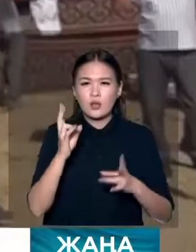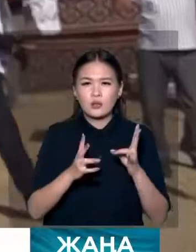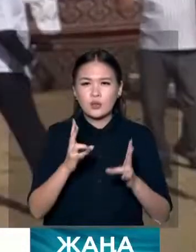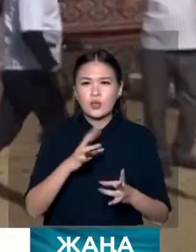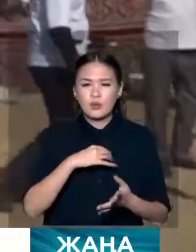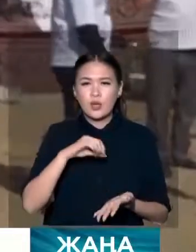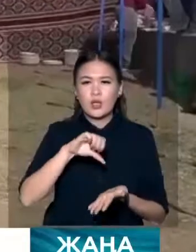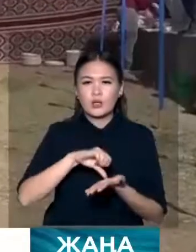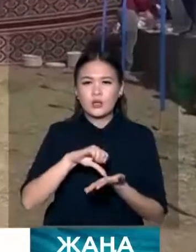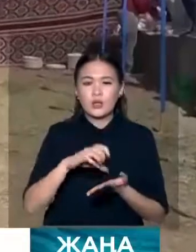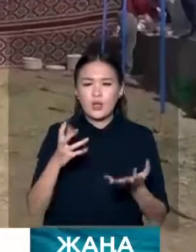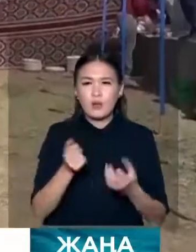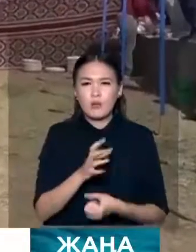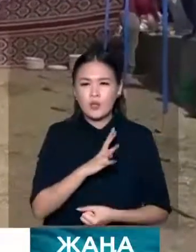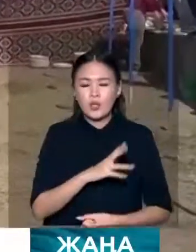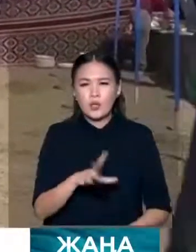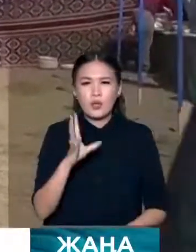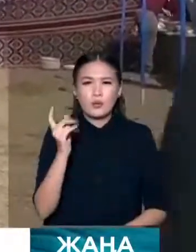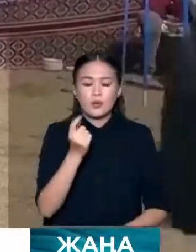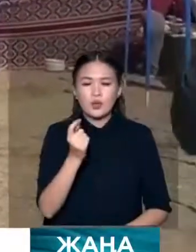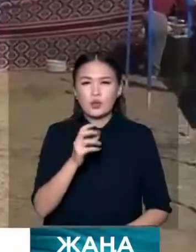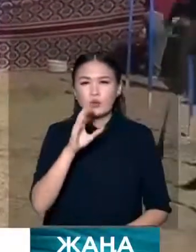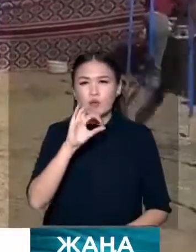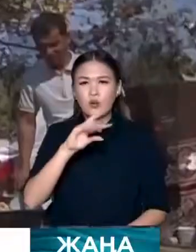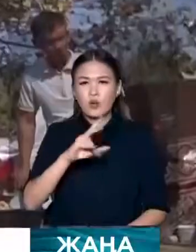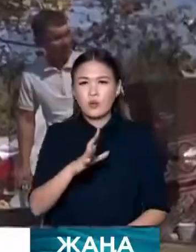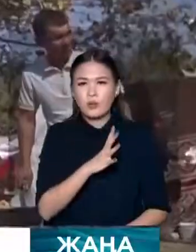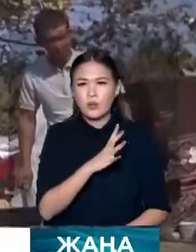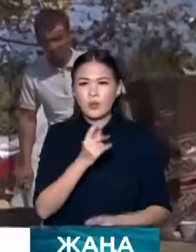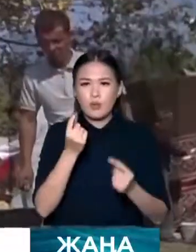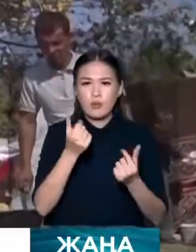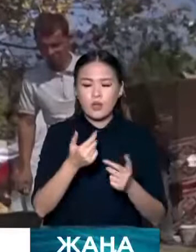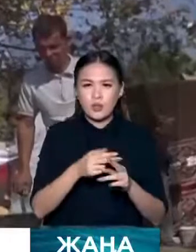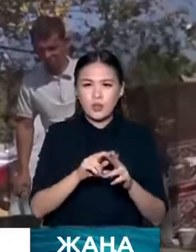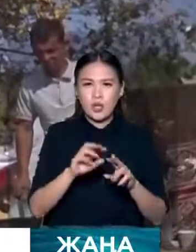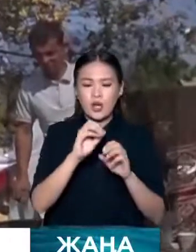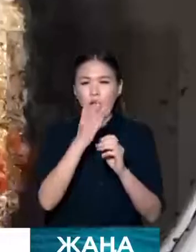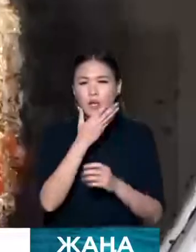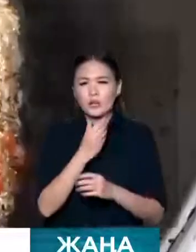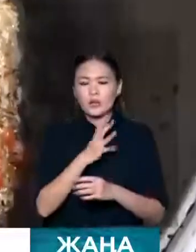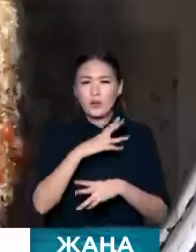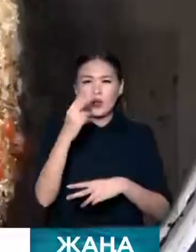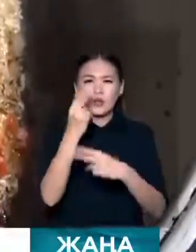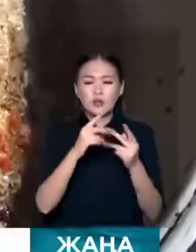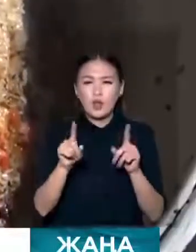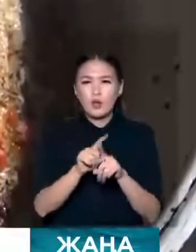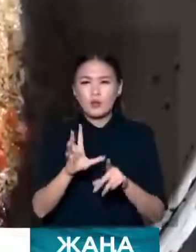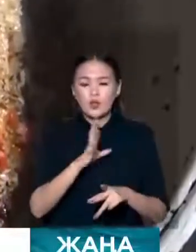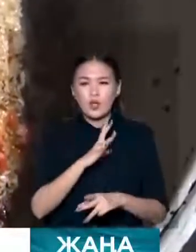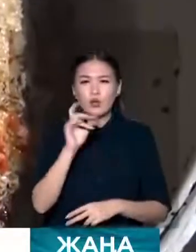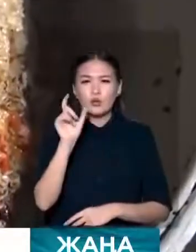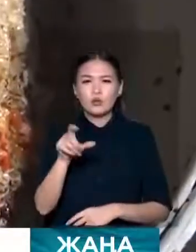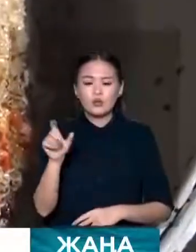атақ номинациясын алғанмын. Күріші салынып, тұздығы түгенделген палауды аспаздар безендіруге тырысты. Палаудың бірнеше түрін бағалау әділқазыларға